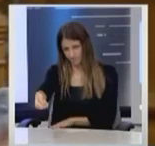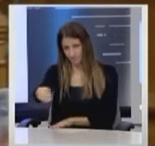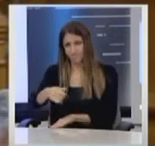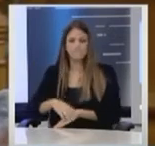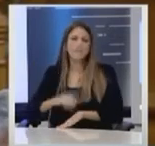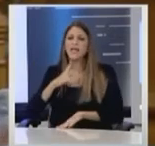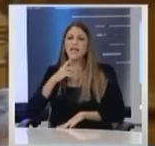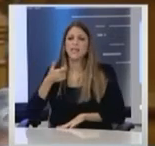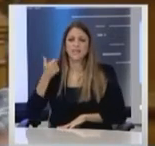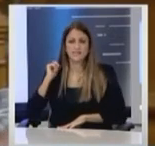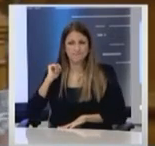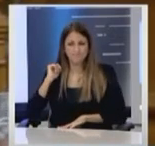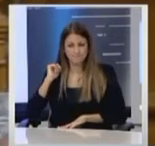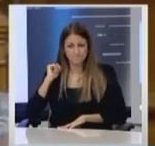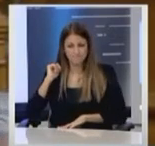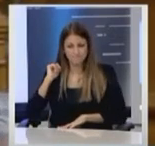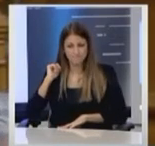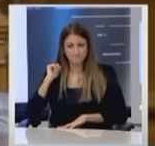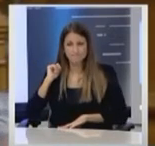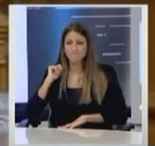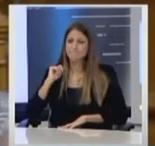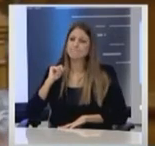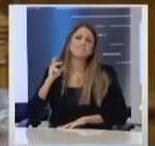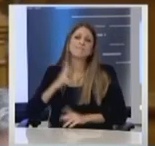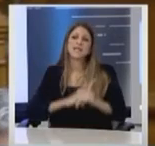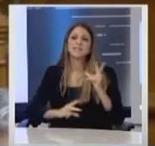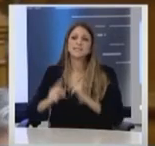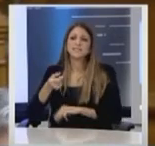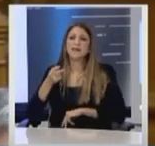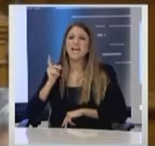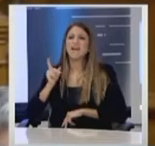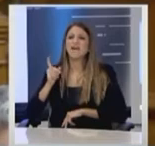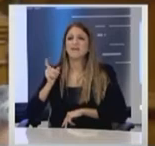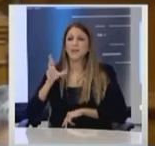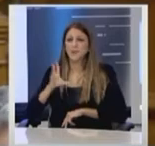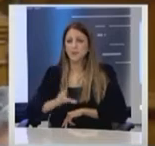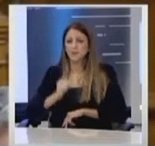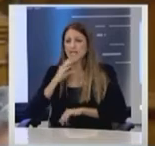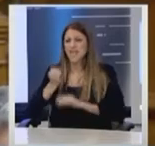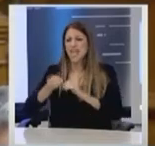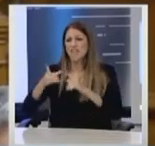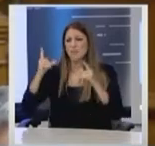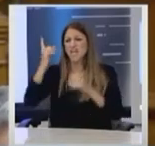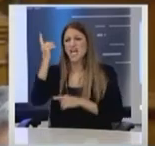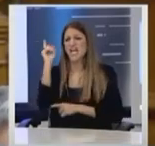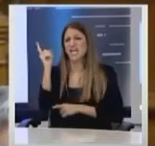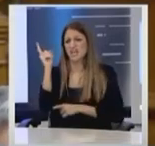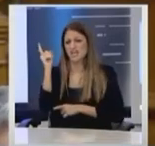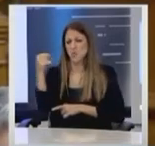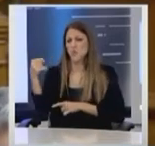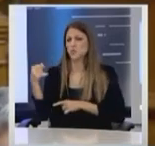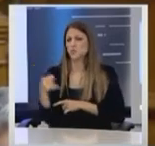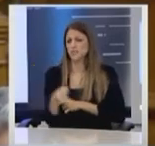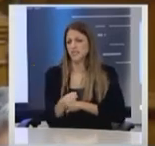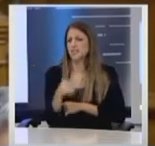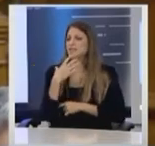αναφέρθηκα χθες, σε ό,τι αφορά την ουσία της κριτικής μου απέναντι στη Νέα Δημοκρατία και τους λόγους